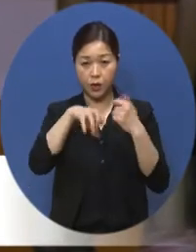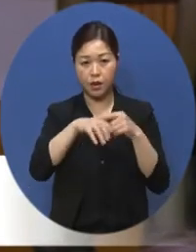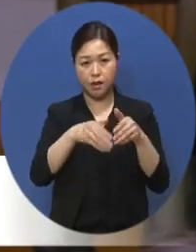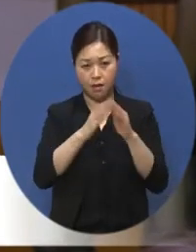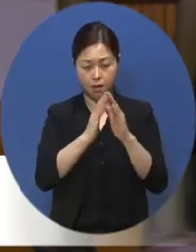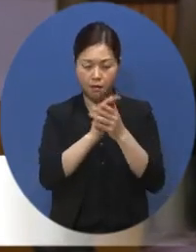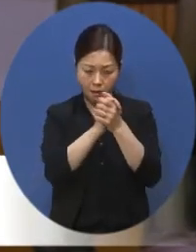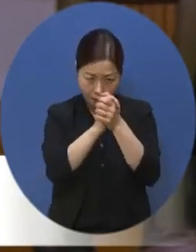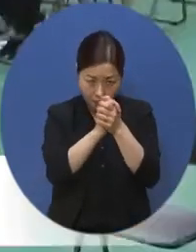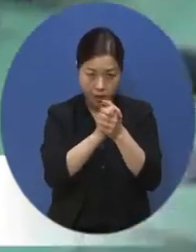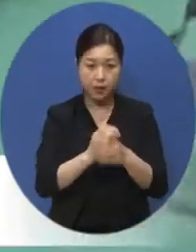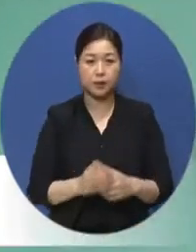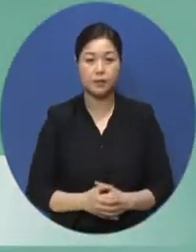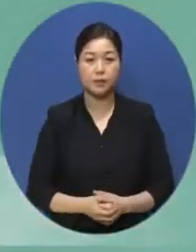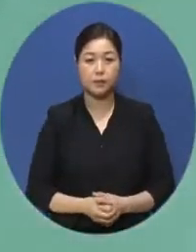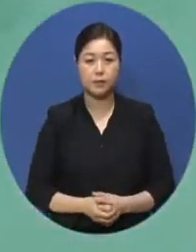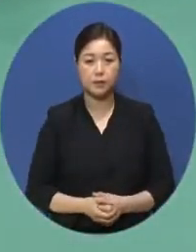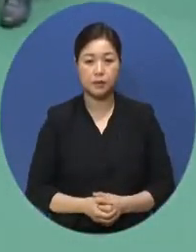해달라고 사정하겠습니다.